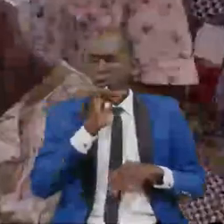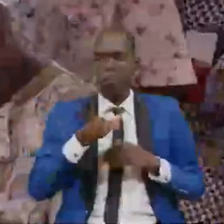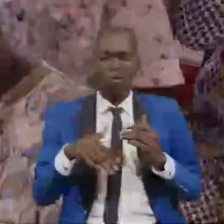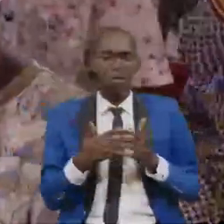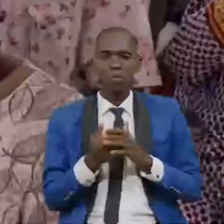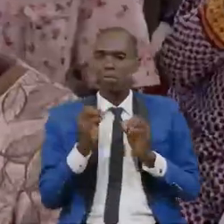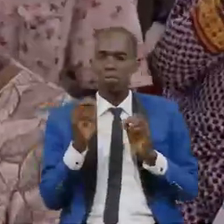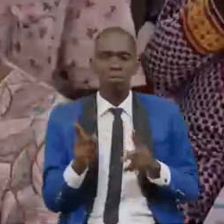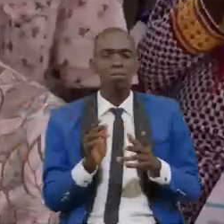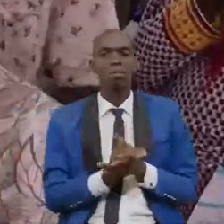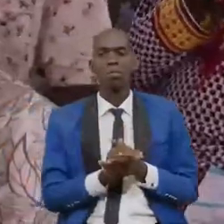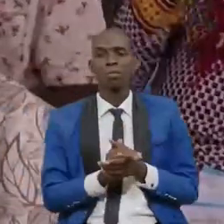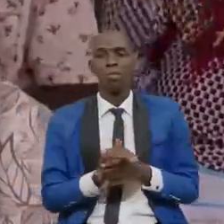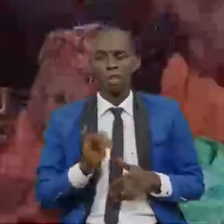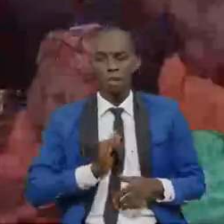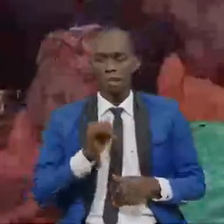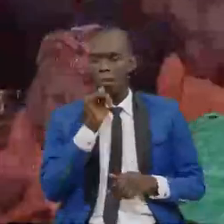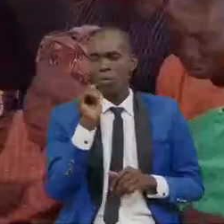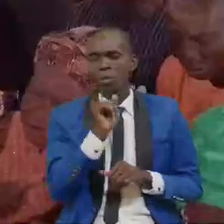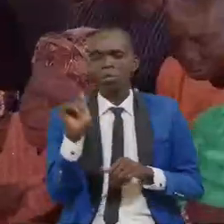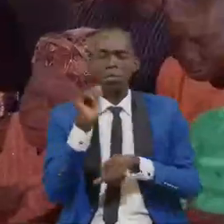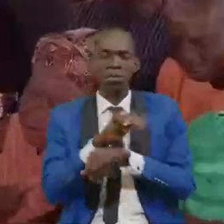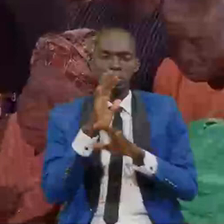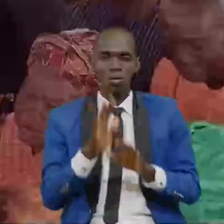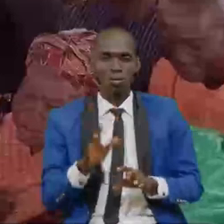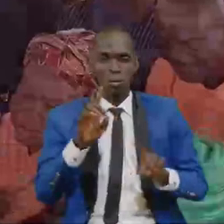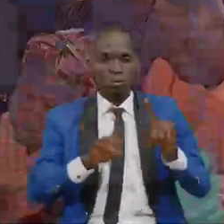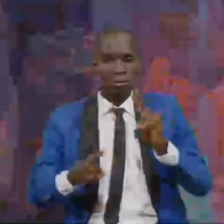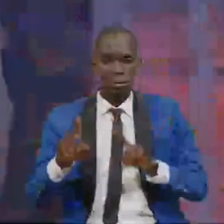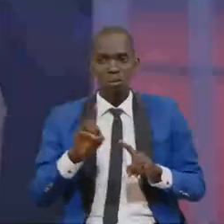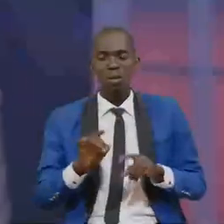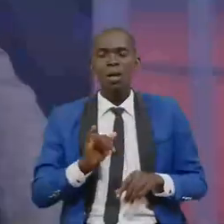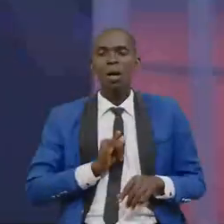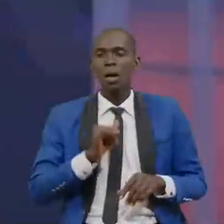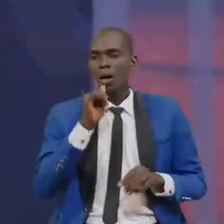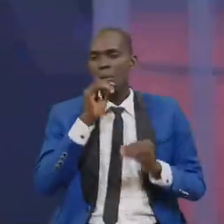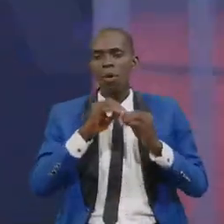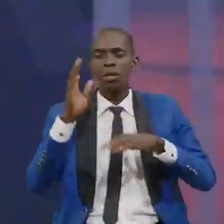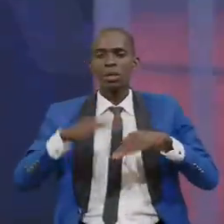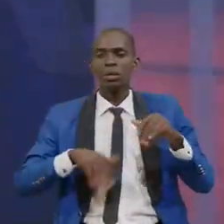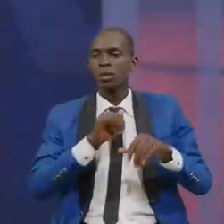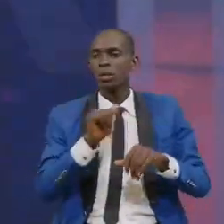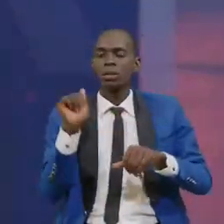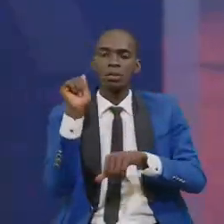moi. Je suis un vainqueur. Je suis plus que vainqueur.